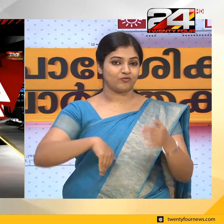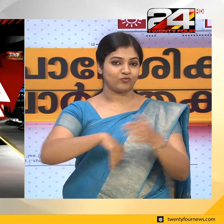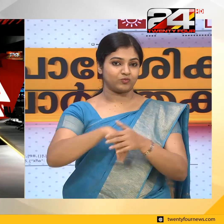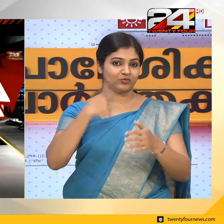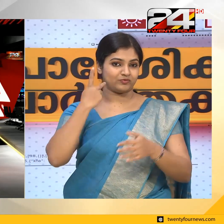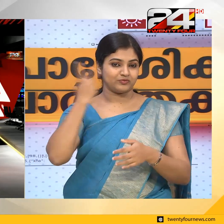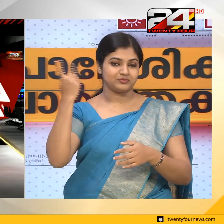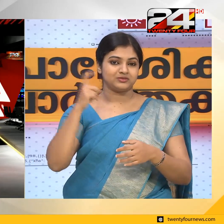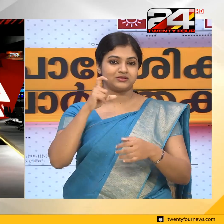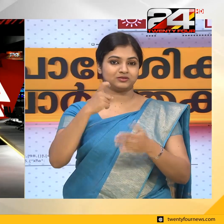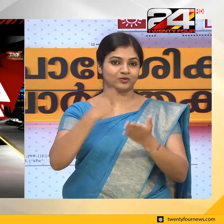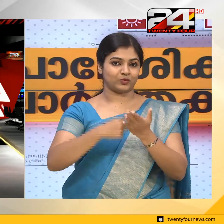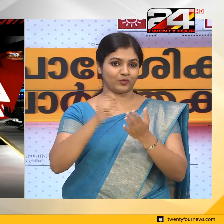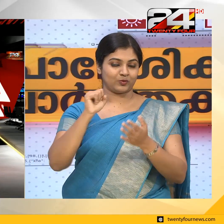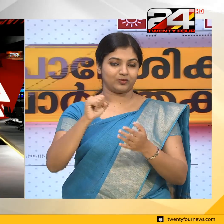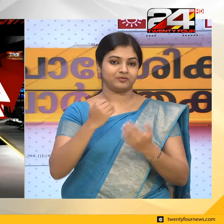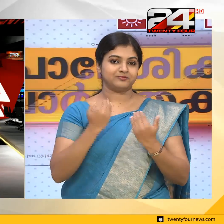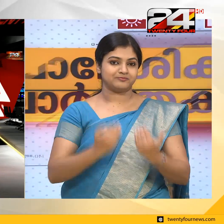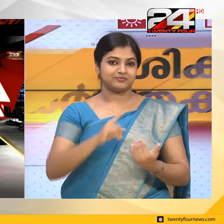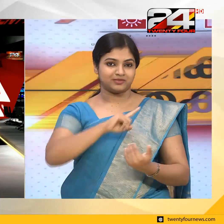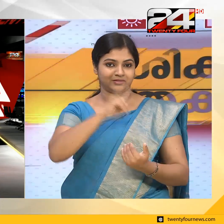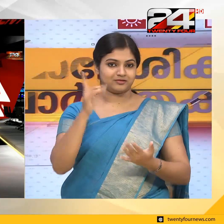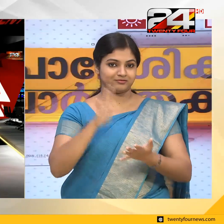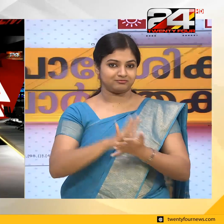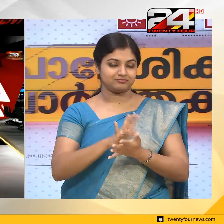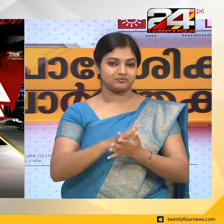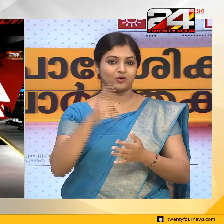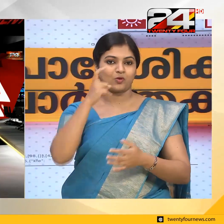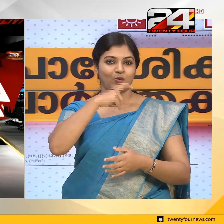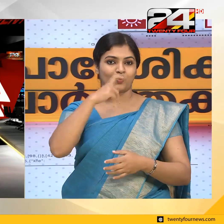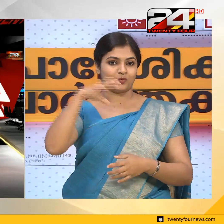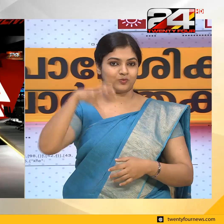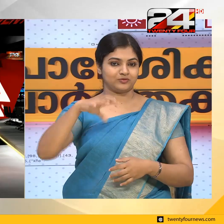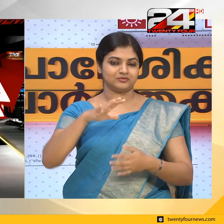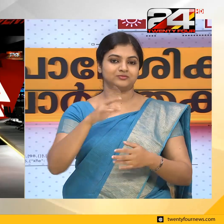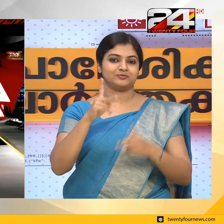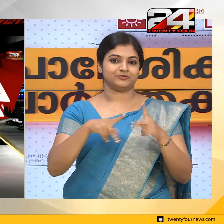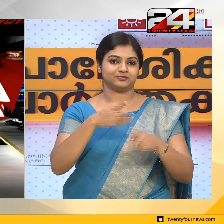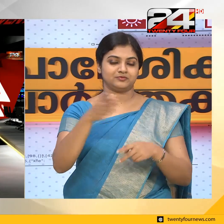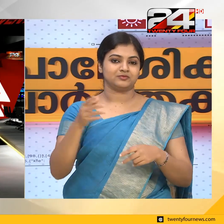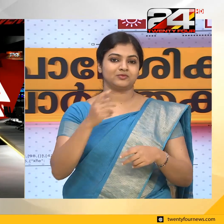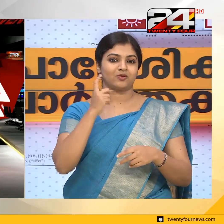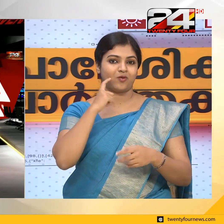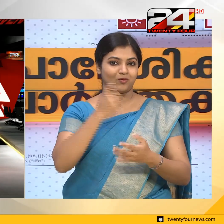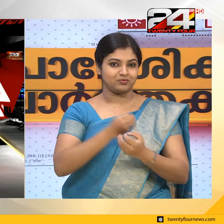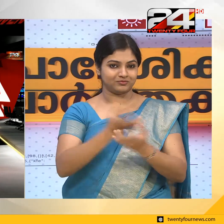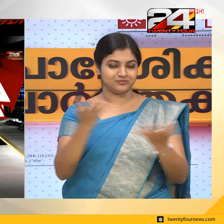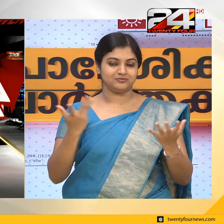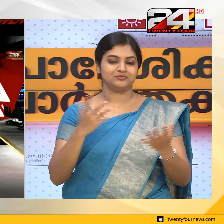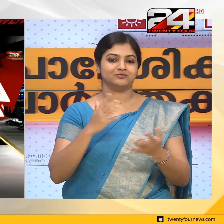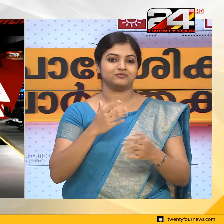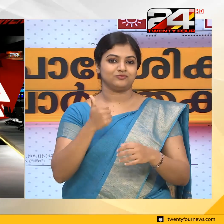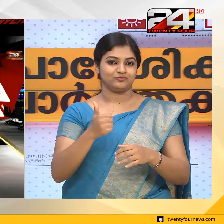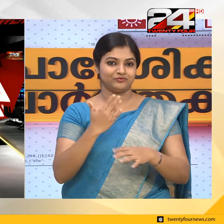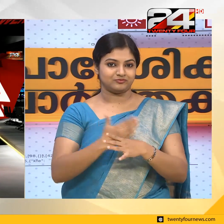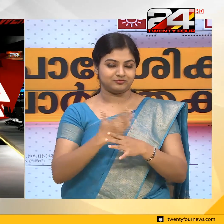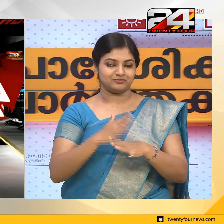ഫുട്ബോൾ ഇതിഹാസം ക്രിസ്ത്യാനോ റൊണാൾഡോയുടെ പിറന്നാൾ ആഘോഷിച്ച് കോഴിക്കോട്ടെ ആരാധകർ. മധുരം വിളമ്പിയും ക്ഷേമപ്രവർത്തനം നടത്തിയുമായിരുന്നു